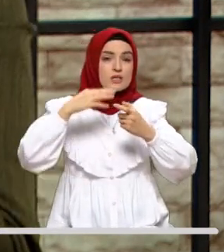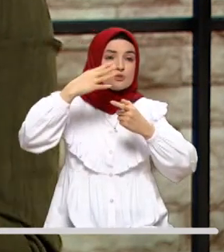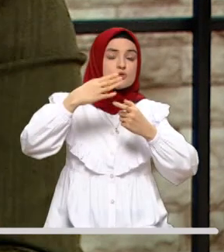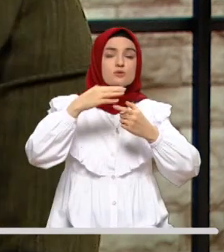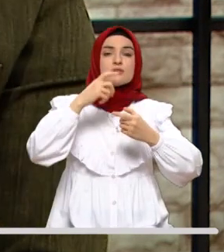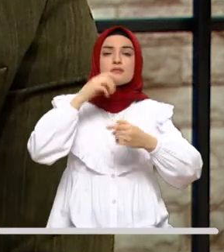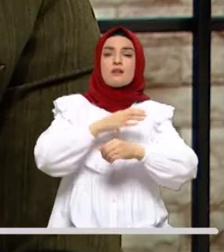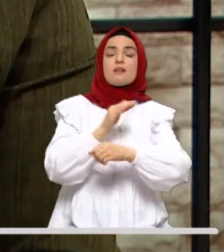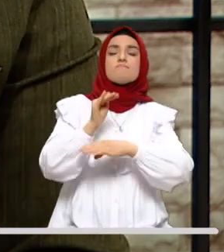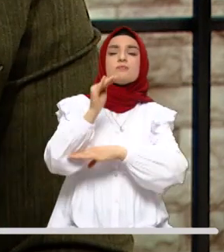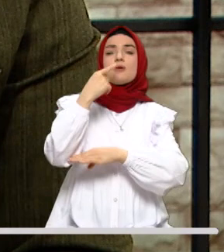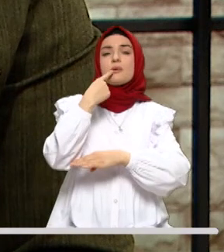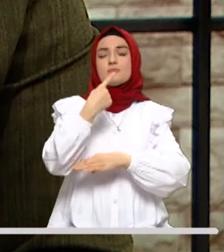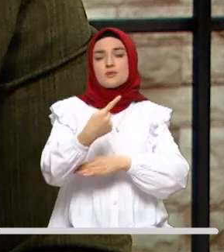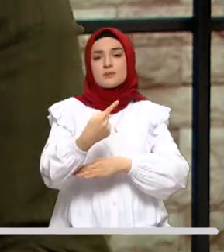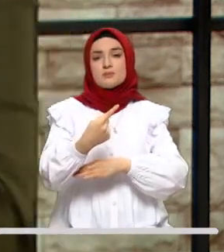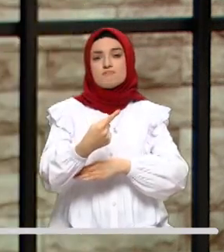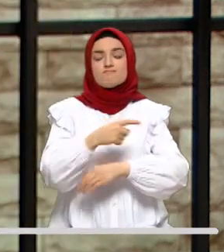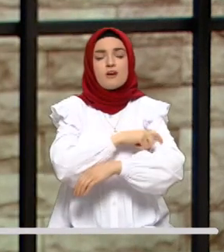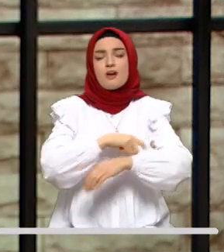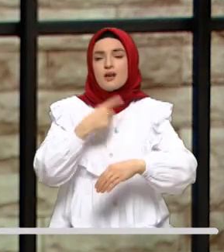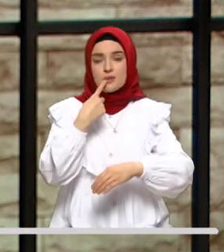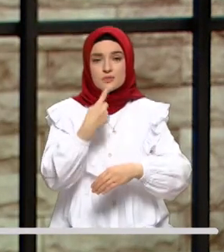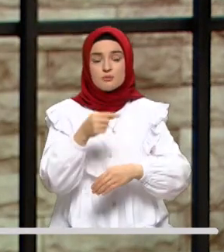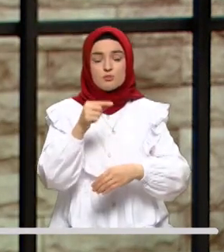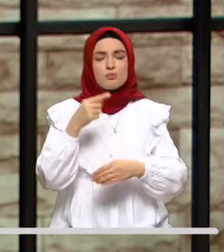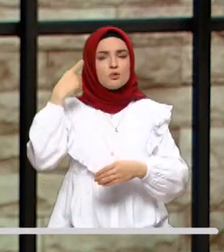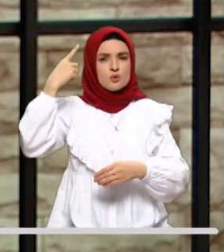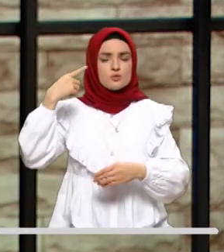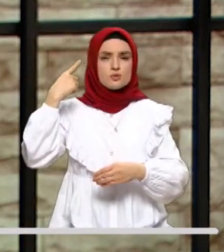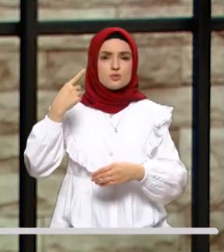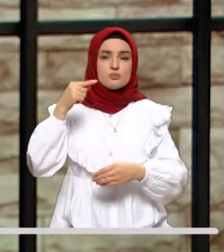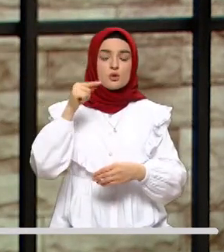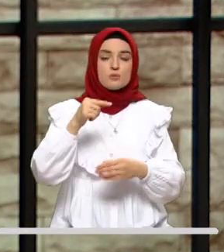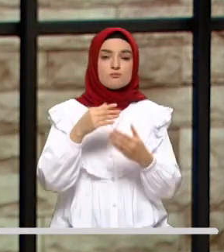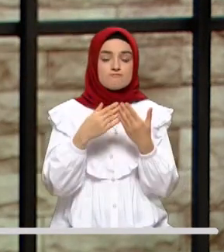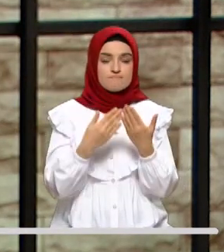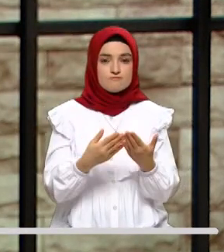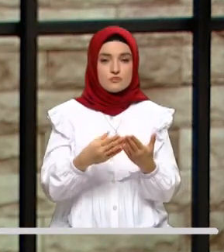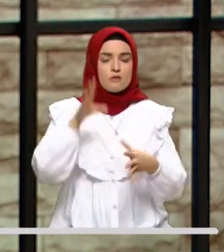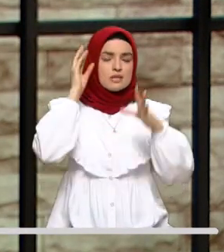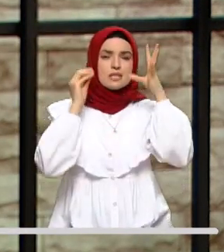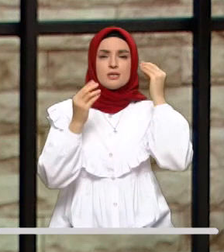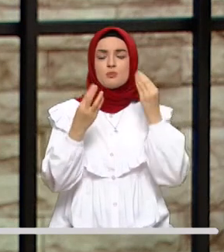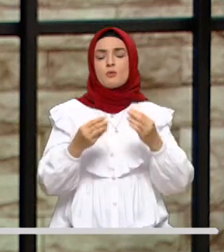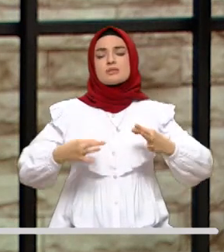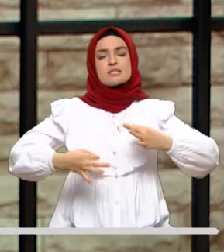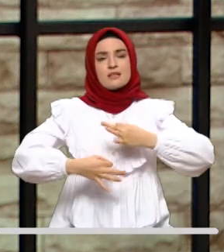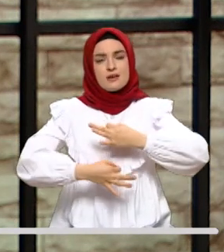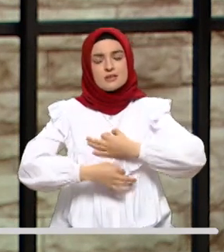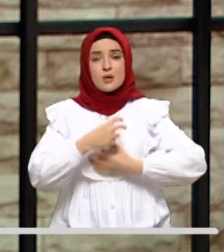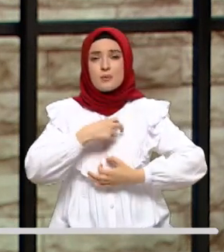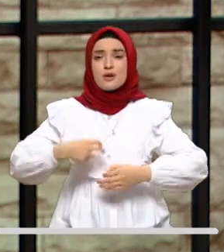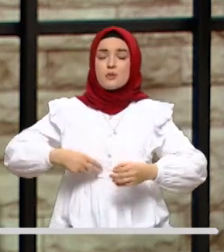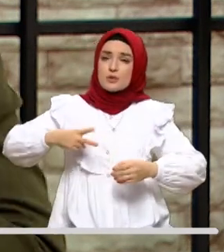haram kılınmış. Böyle bakabiliyorsak, evet. Batini bakıştır bu. Bu ledünni ilimdir, bu saygıdır. Evet. Bu peygamberin